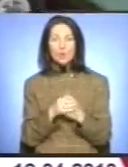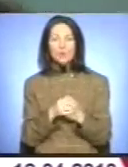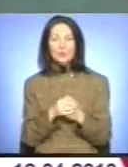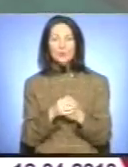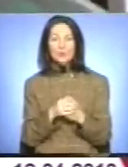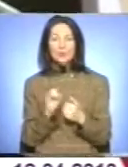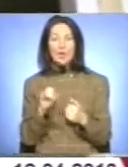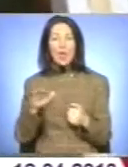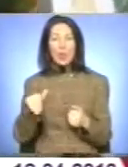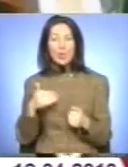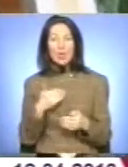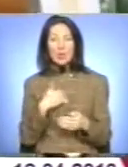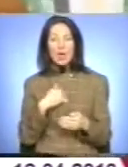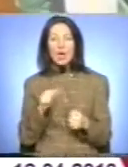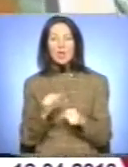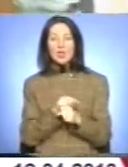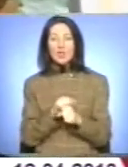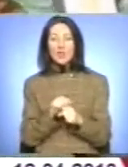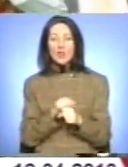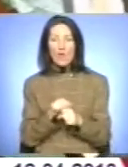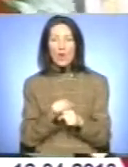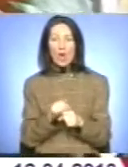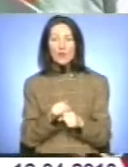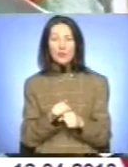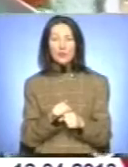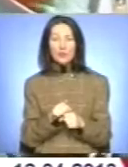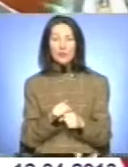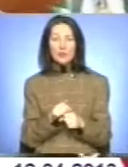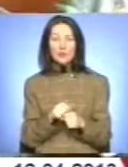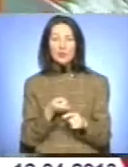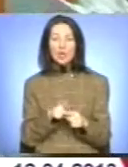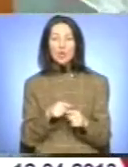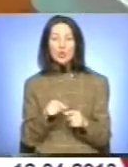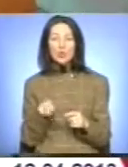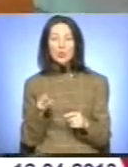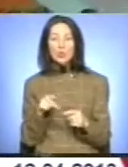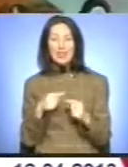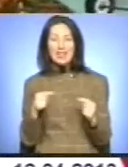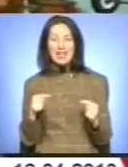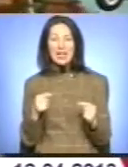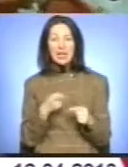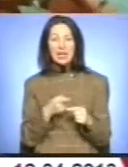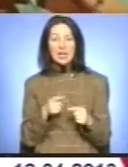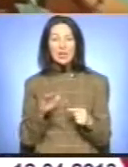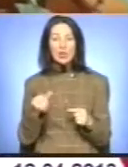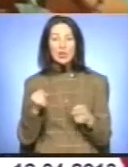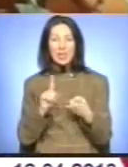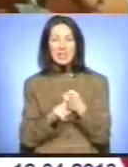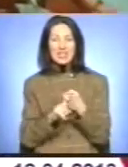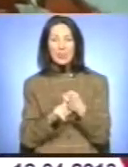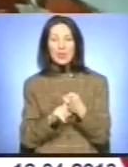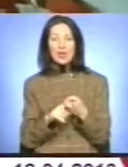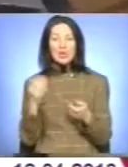І потім я шліфував оцю деталь. До неї чіплялись